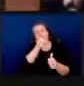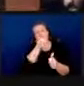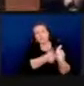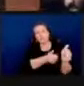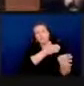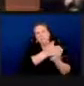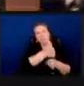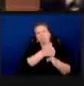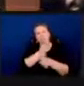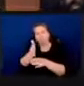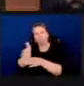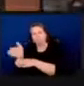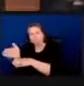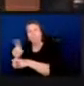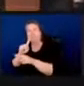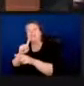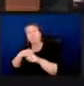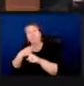tunasema na